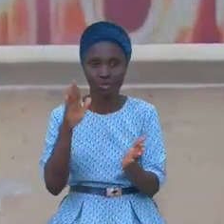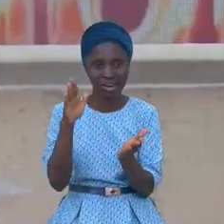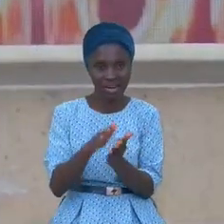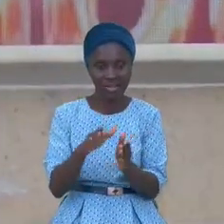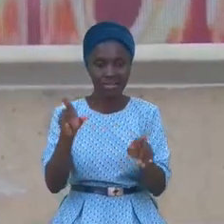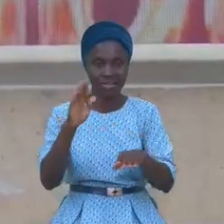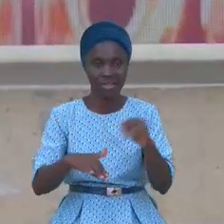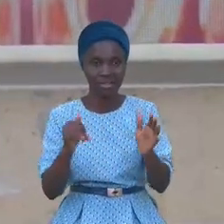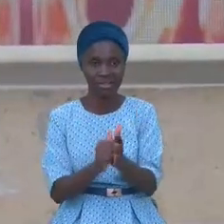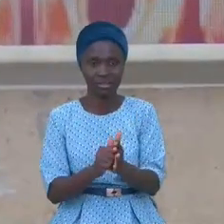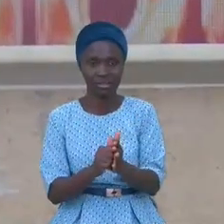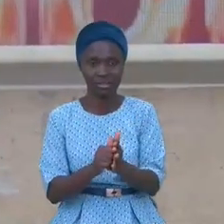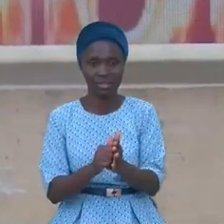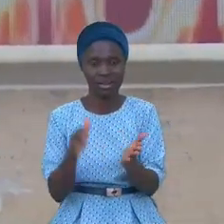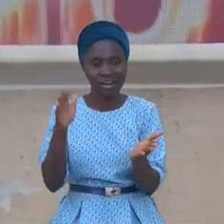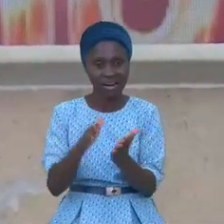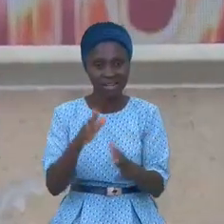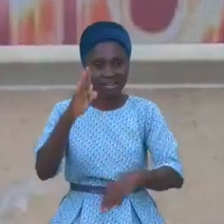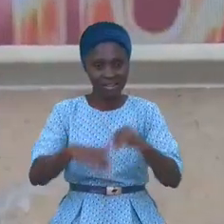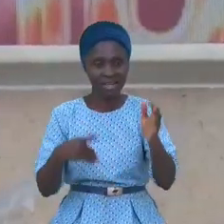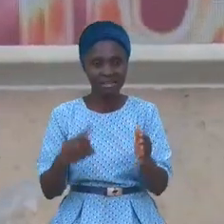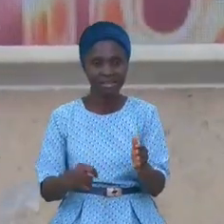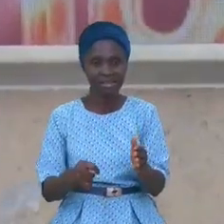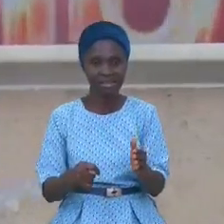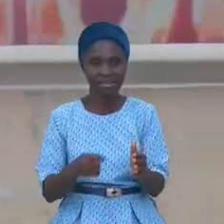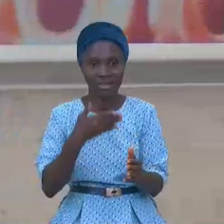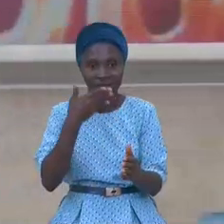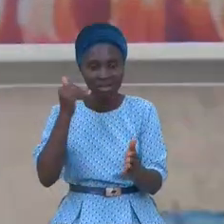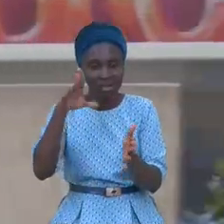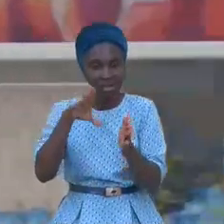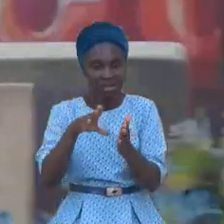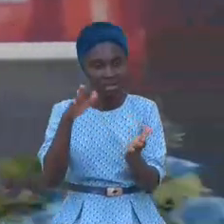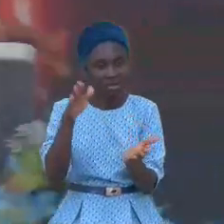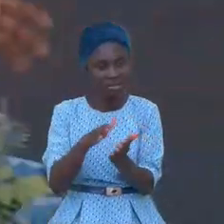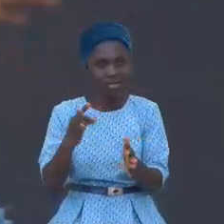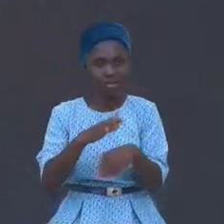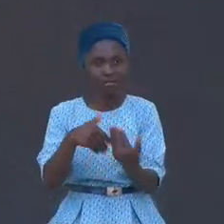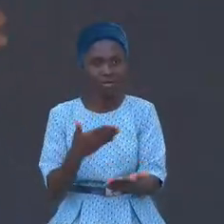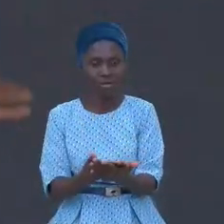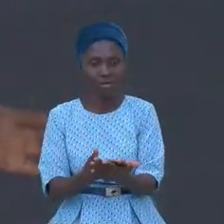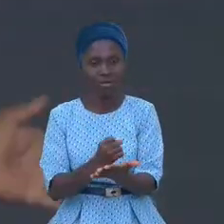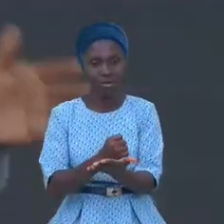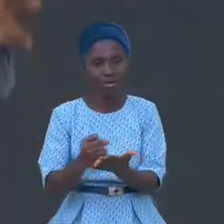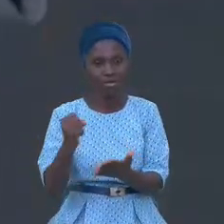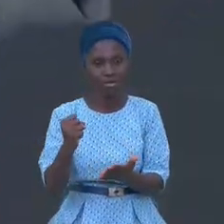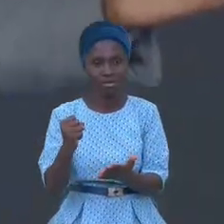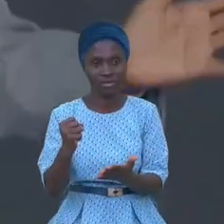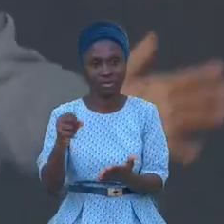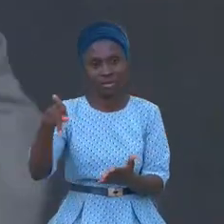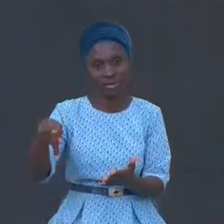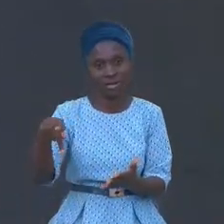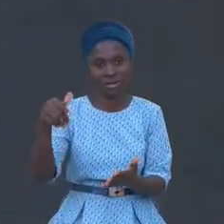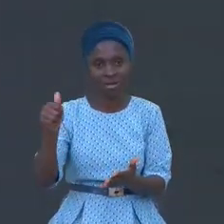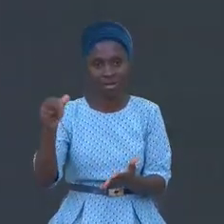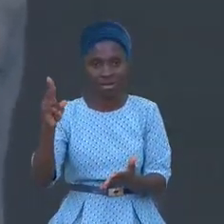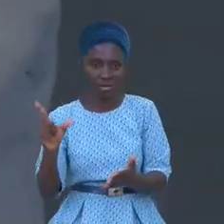moins que le moindre de tous les saints. L'apôtre Paul a réalisé ce qu'il faisait par le passé, là où il était par